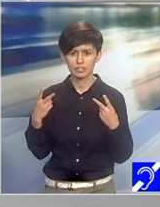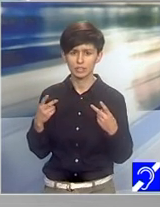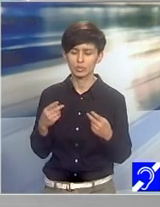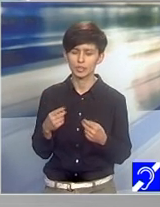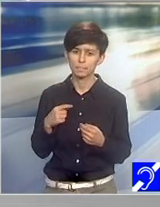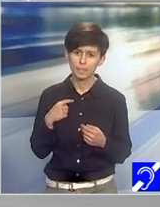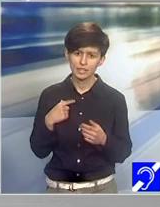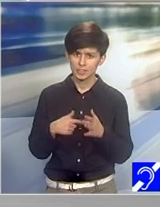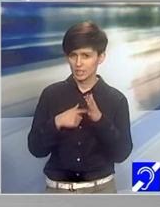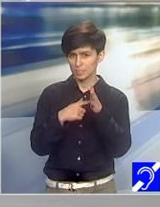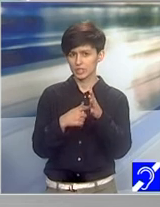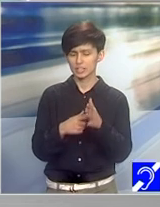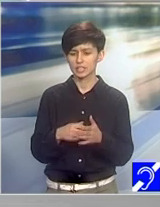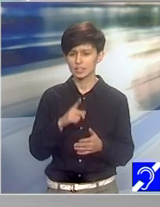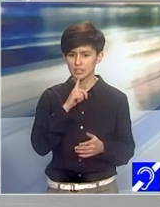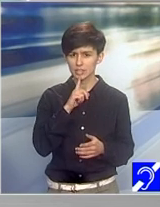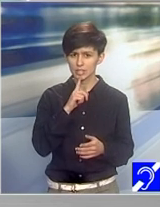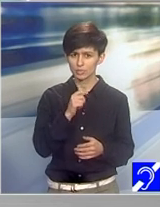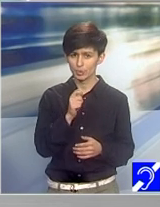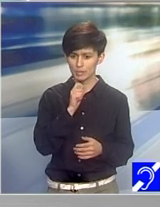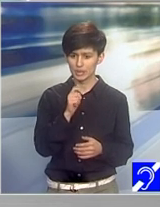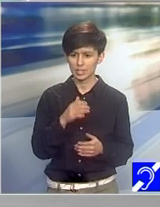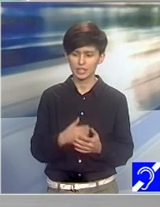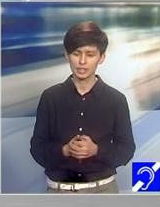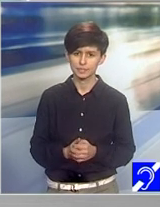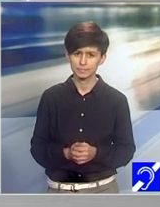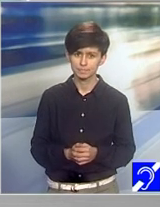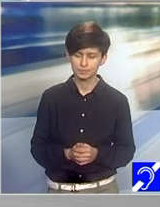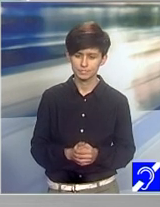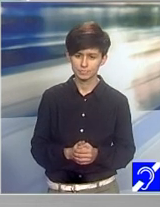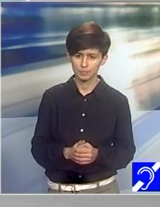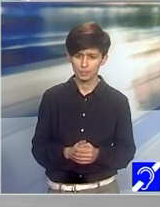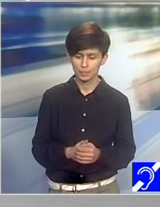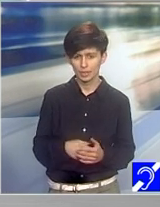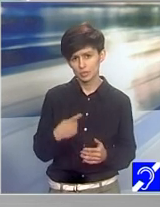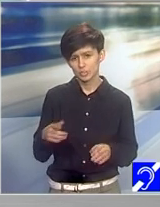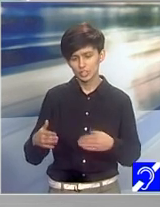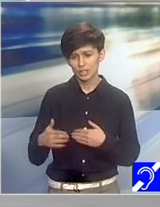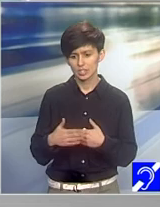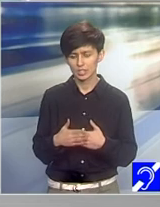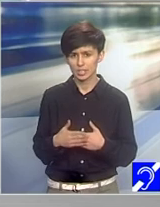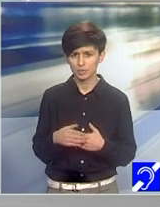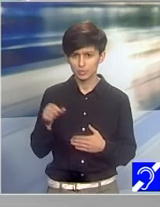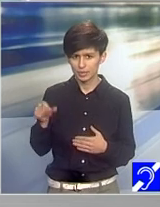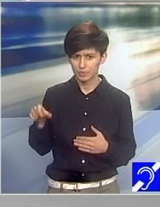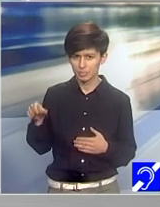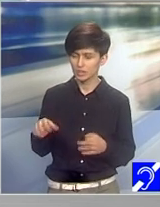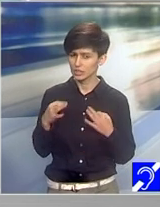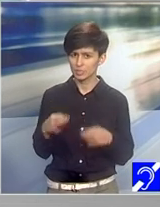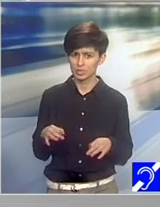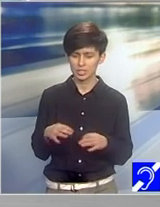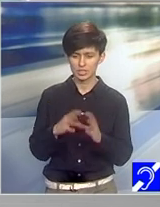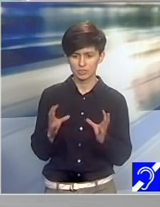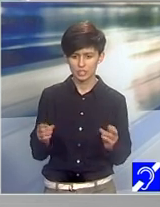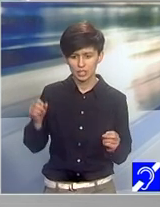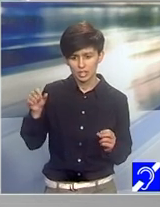degrabă ilustrante de nume maghiare. Pe măsură ce ne apropiem de epoca premodernă și de epoca modernă, firește că și românii încetul cu